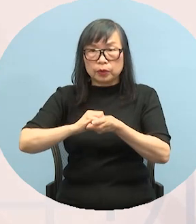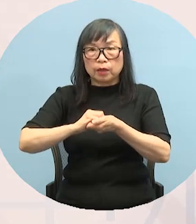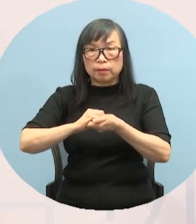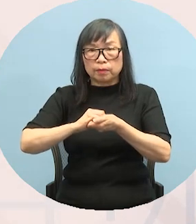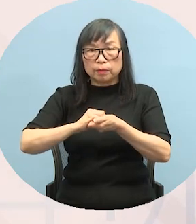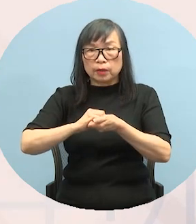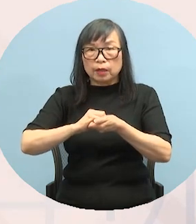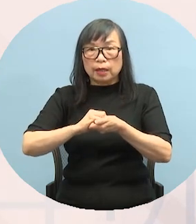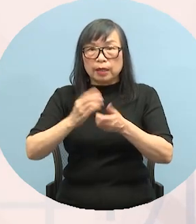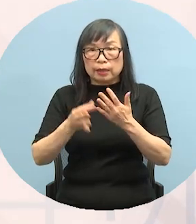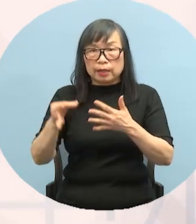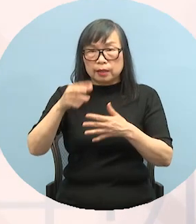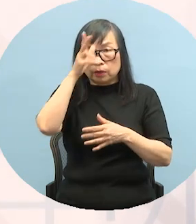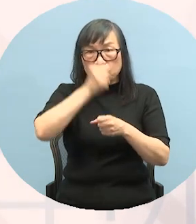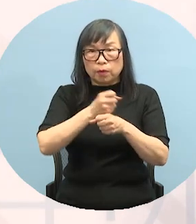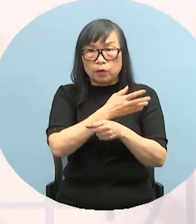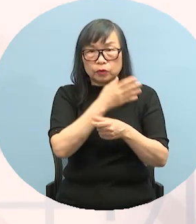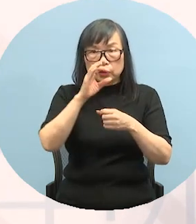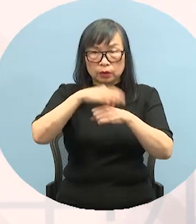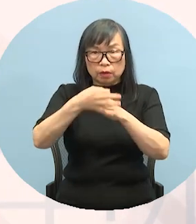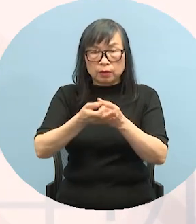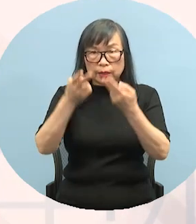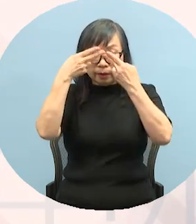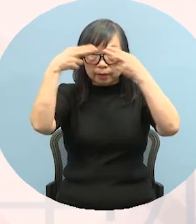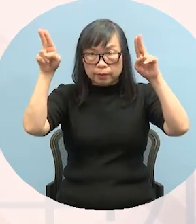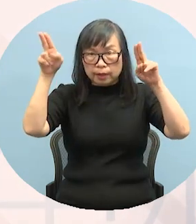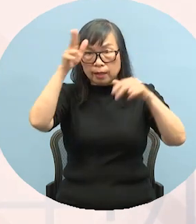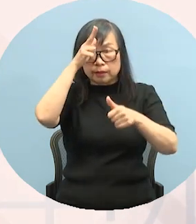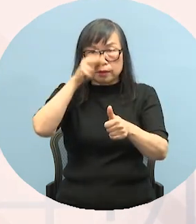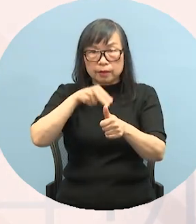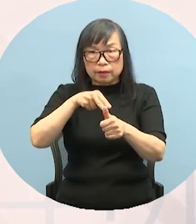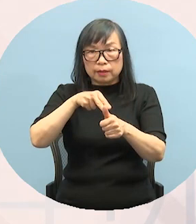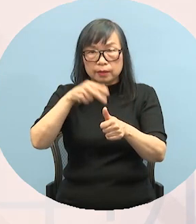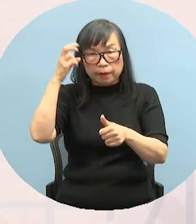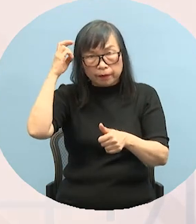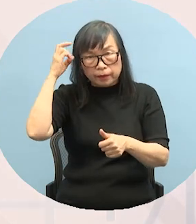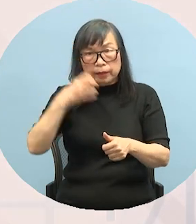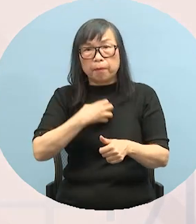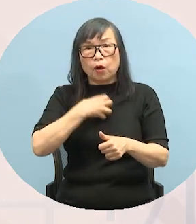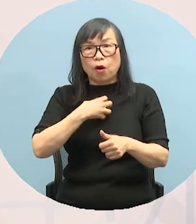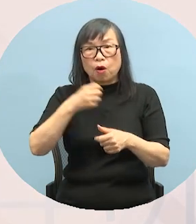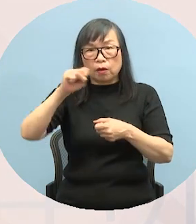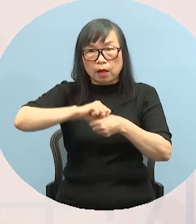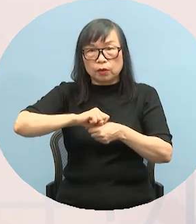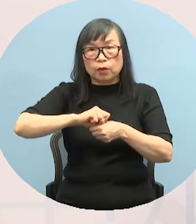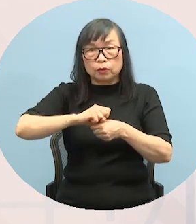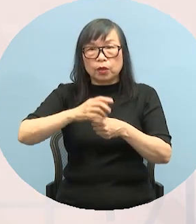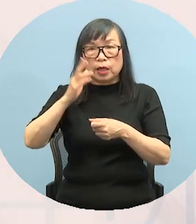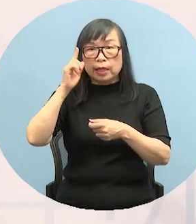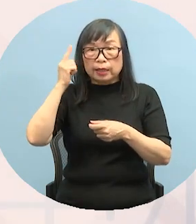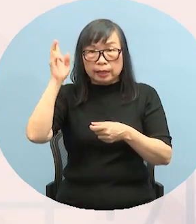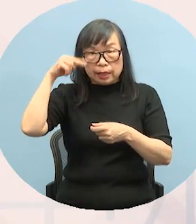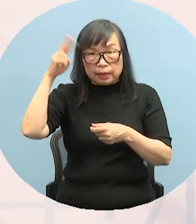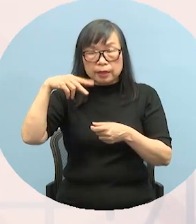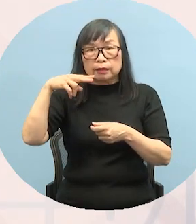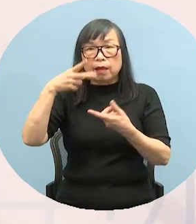合作，提升公务员的国际视野和政治触觉，加强他们对于日新月